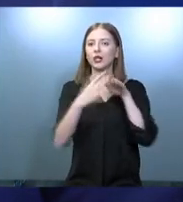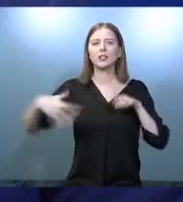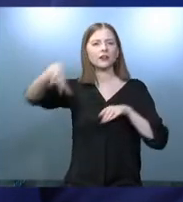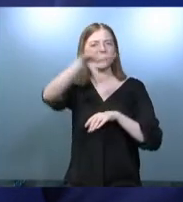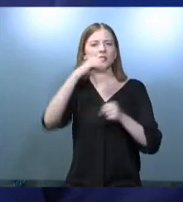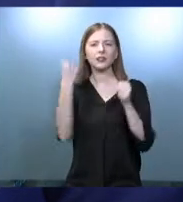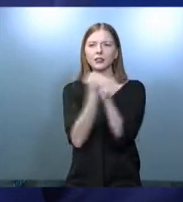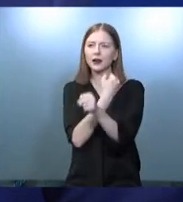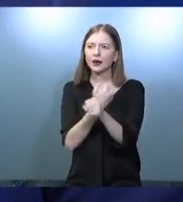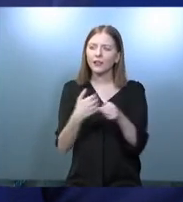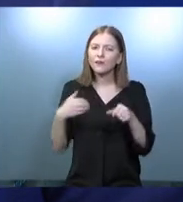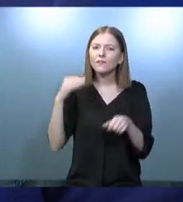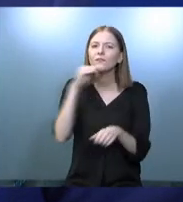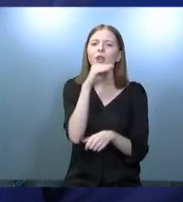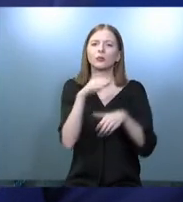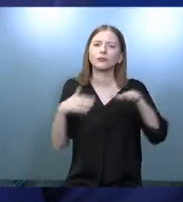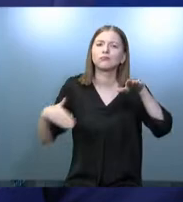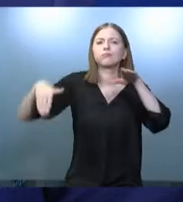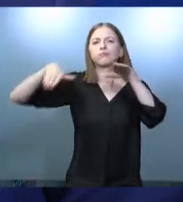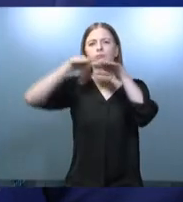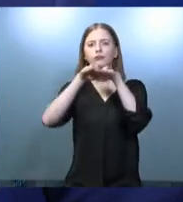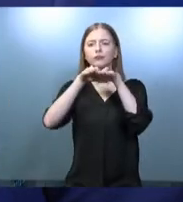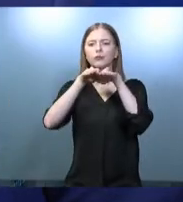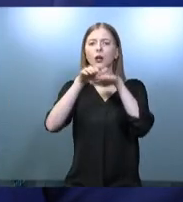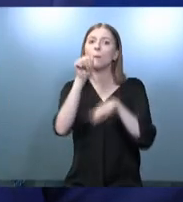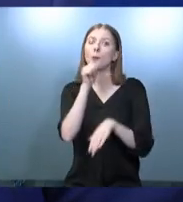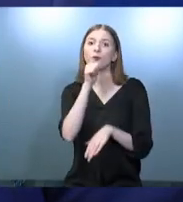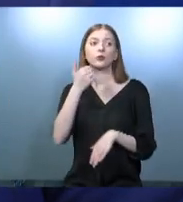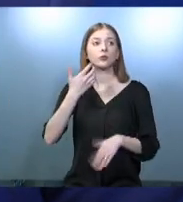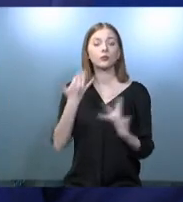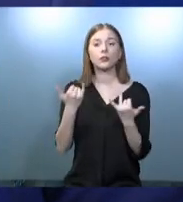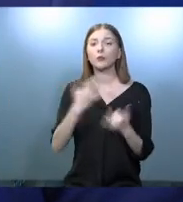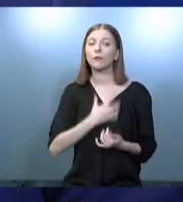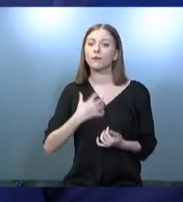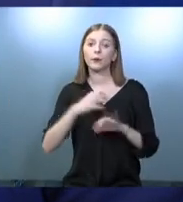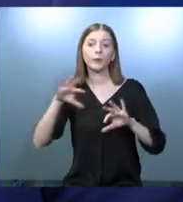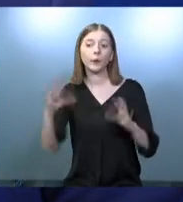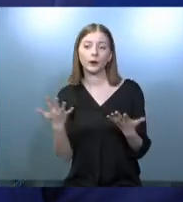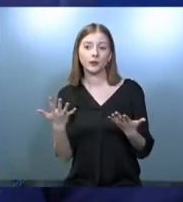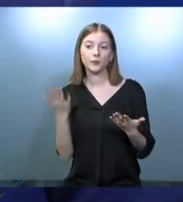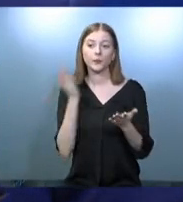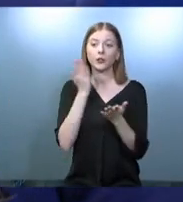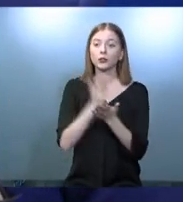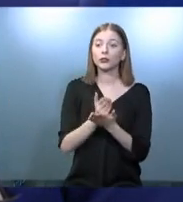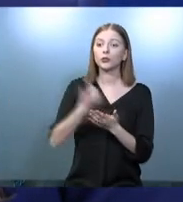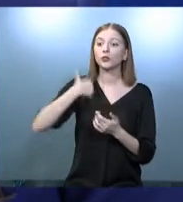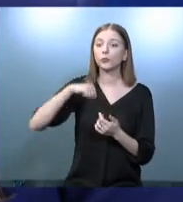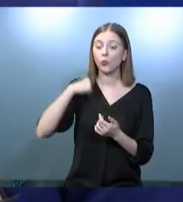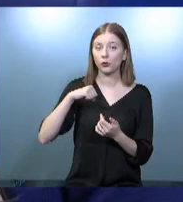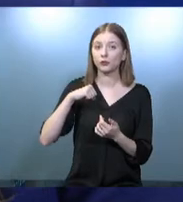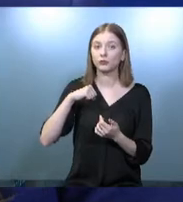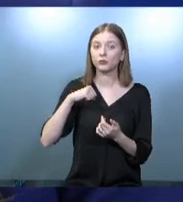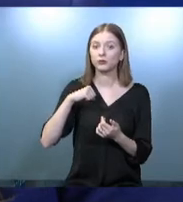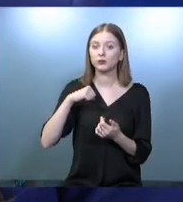paminėti vieną iš tų tikrai, kurie yra labai svarbu ir turbūt ne vienas čia iš esančių